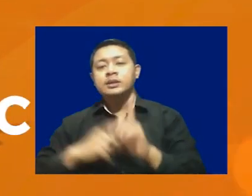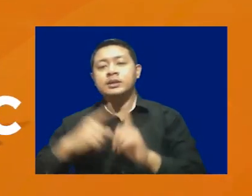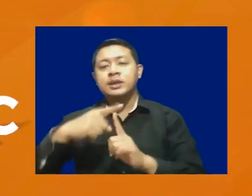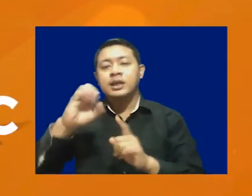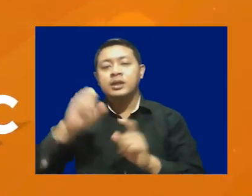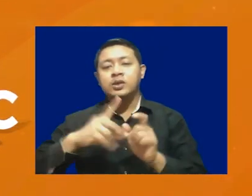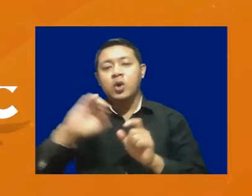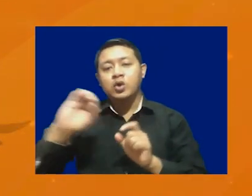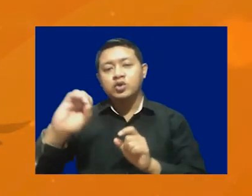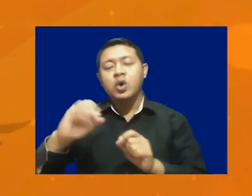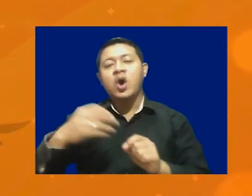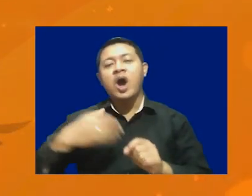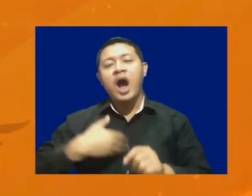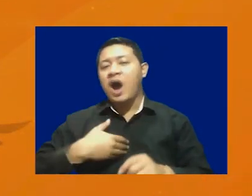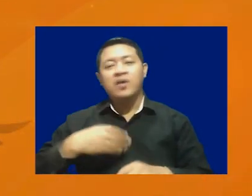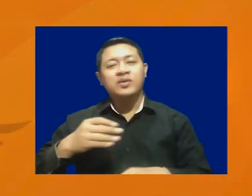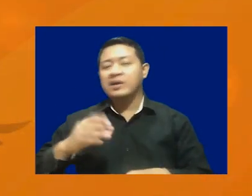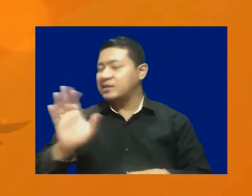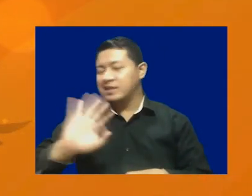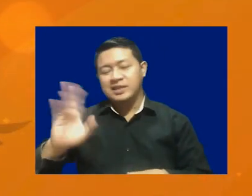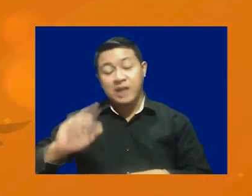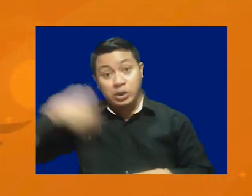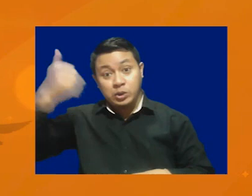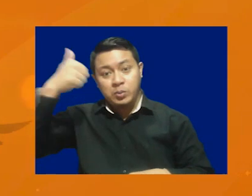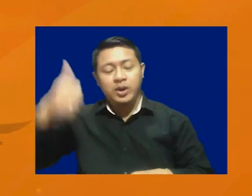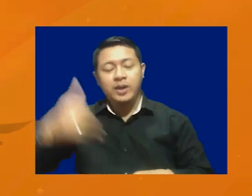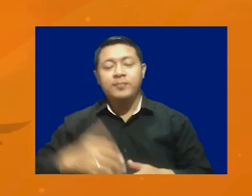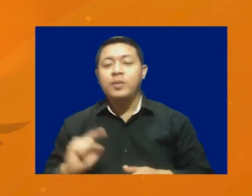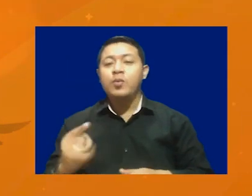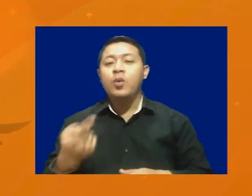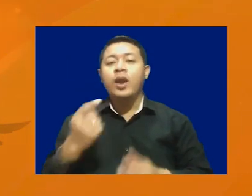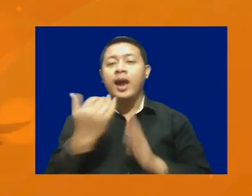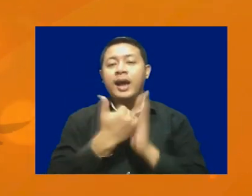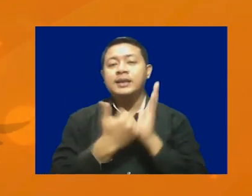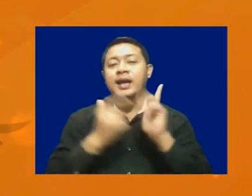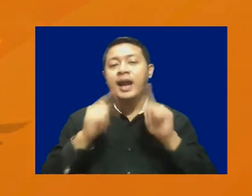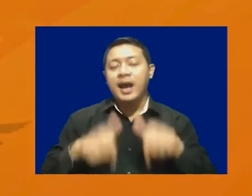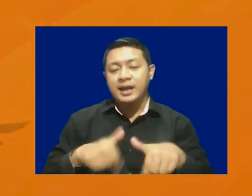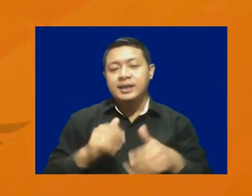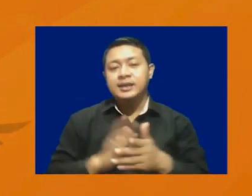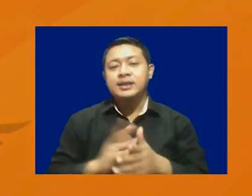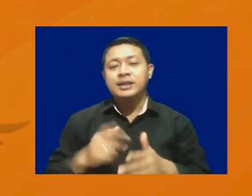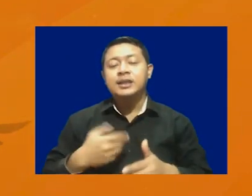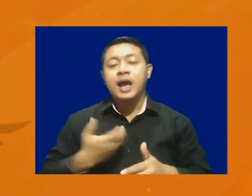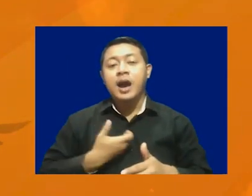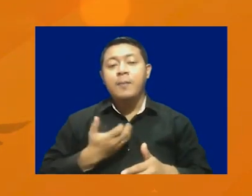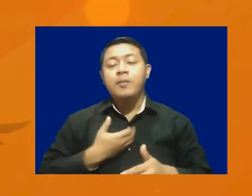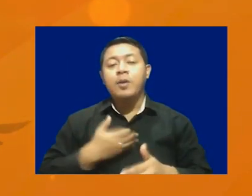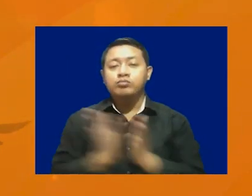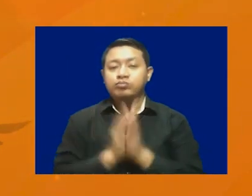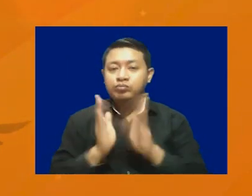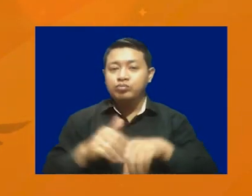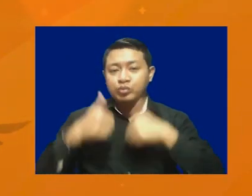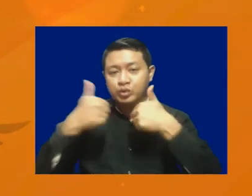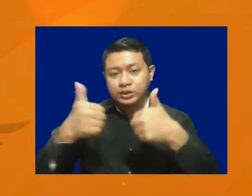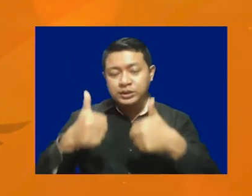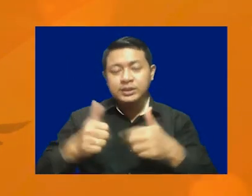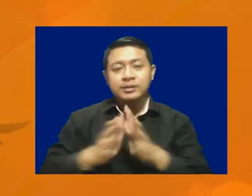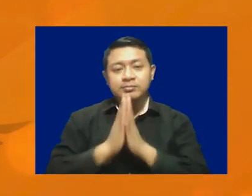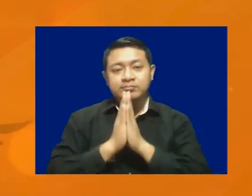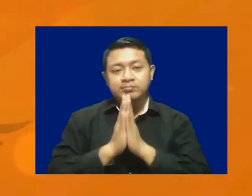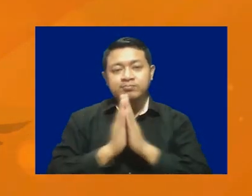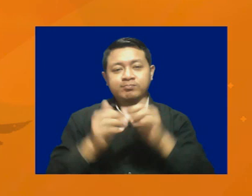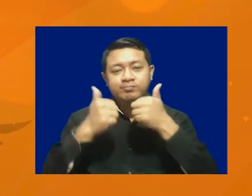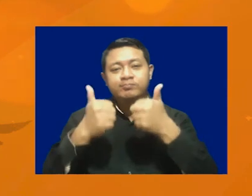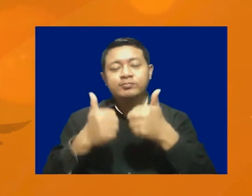tidak sempurna. Namun sebelum kita memulai acara hari ini, tidak lupa kita mau pujian dan penyembahan bersama-sama. Kita